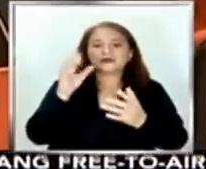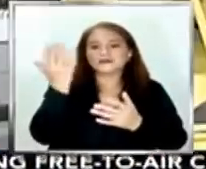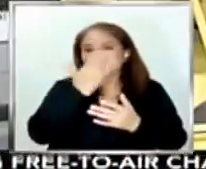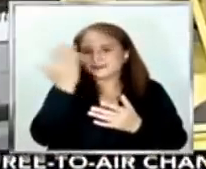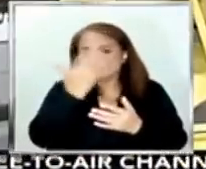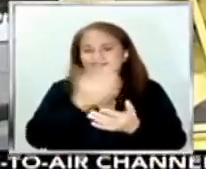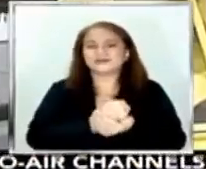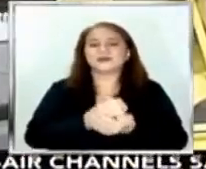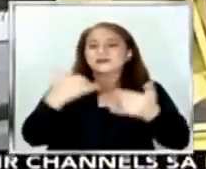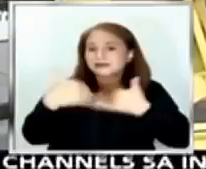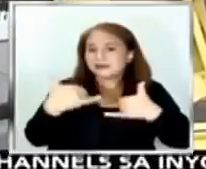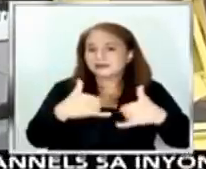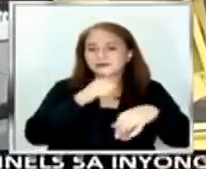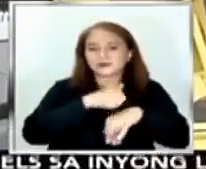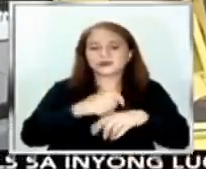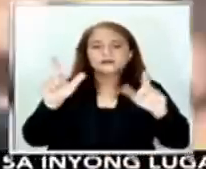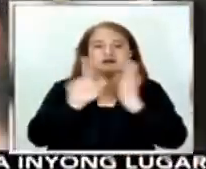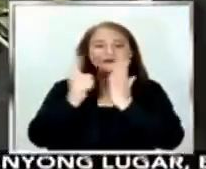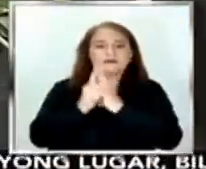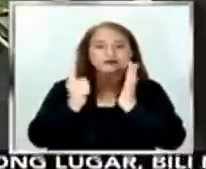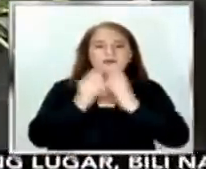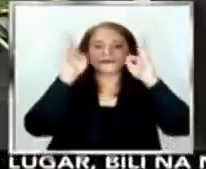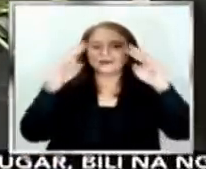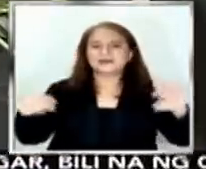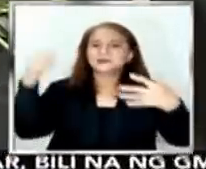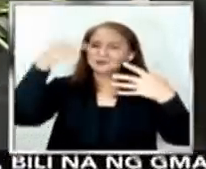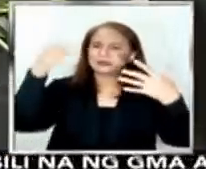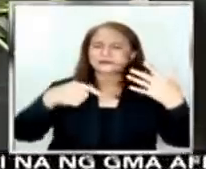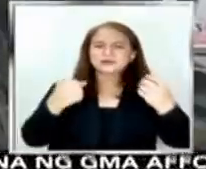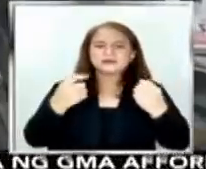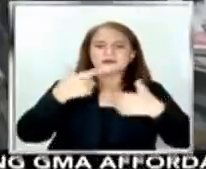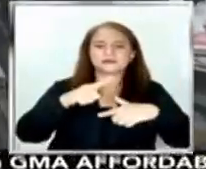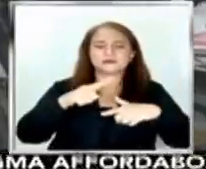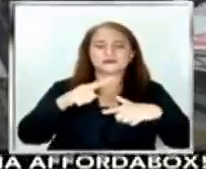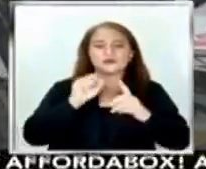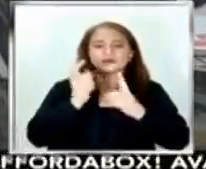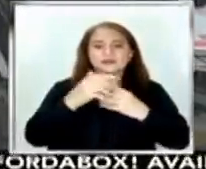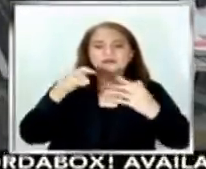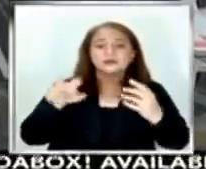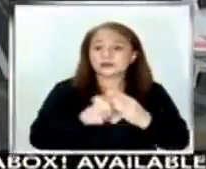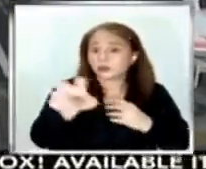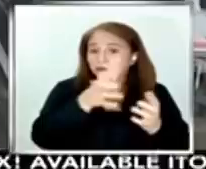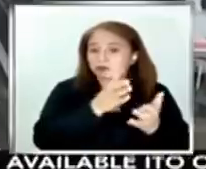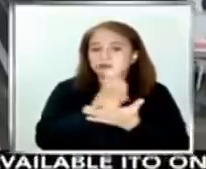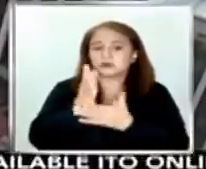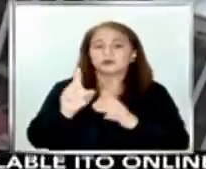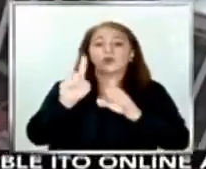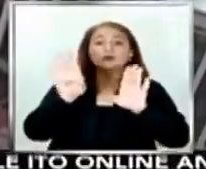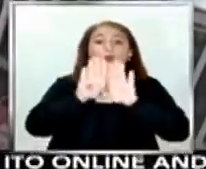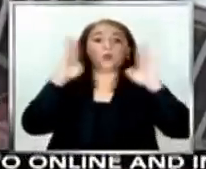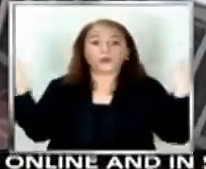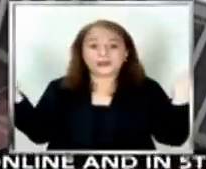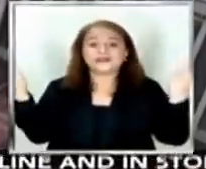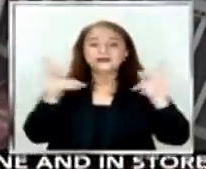library, archives, museum, cultural center at limited social events at tourist attractions maliban sa open-air tourist attractions, kasama